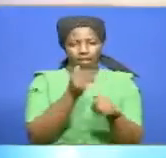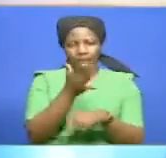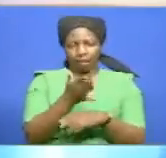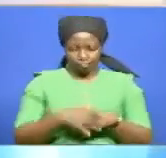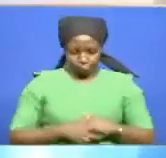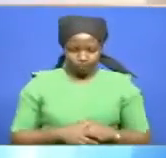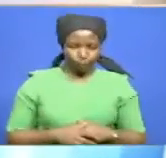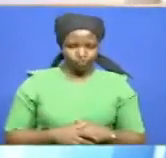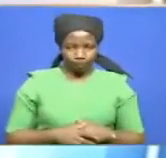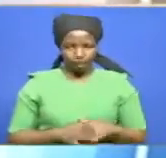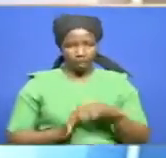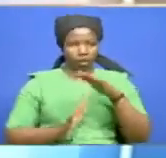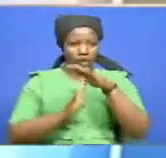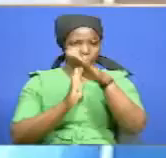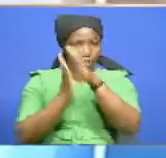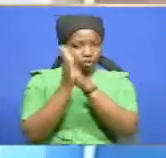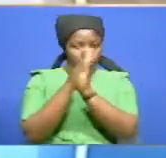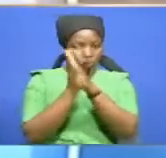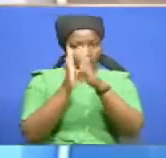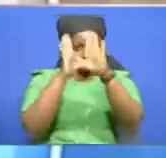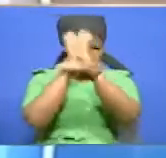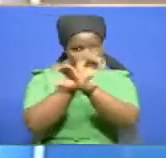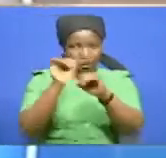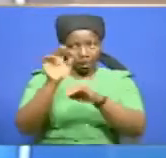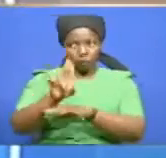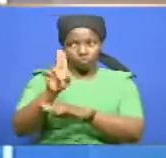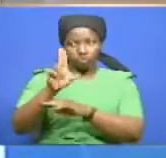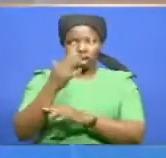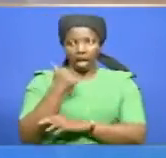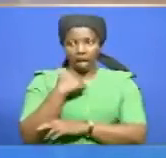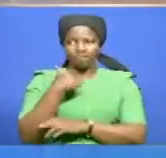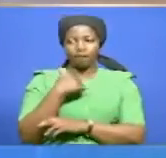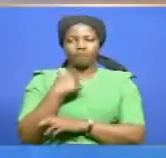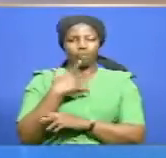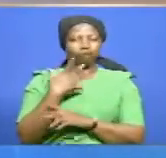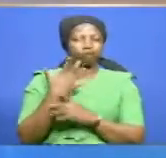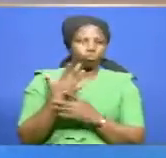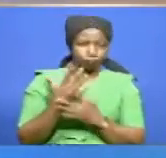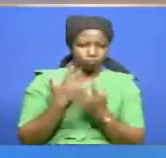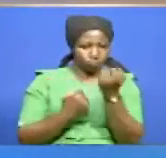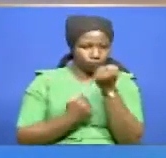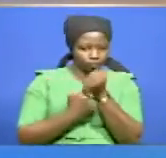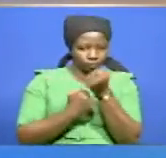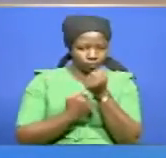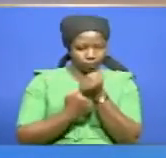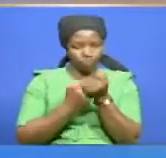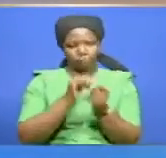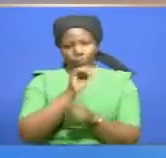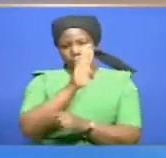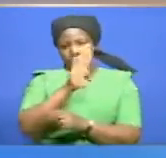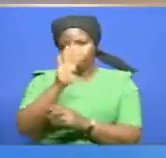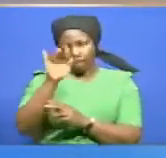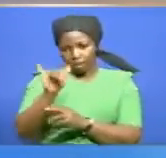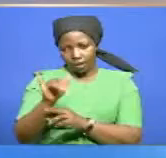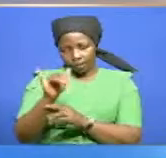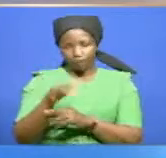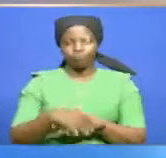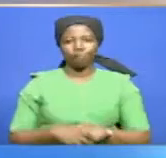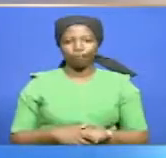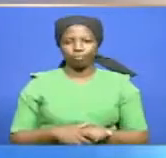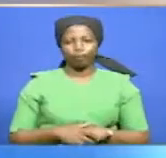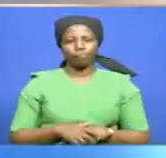Kwenye taarifa yetu kuu ni kwamba Rais Uhuru Kenyatta amepigia debe mswada wa marekebisho wa katiba wa mwaka